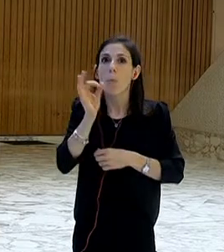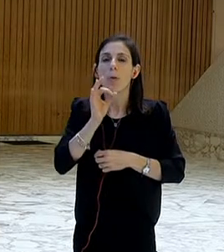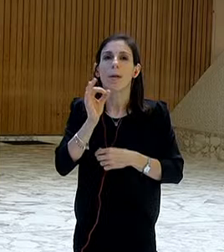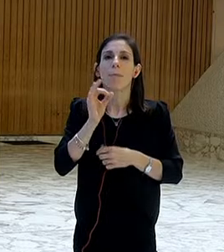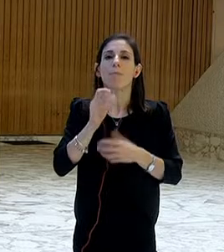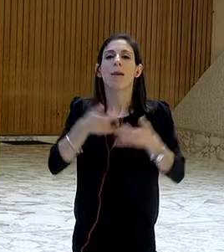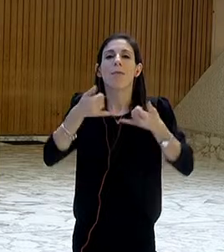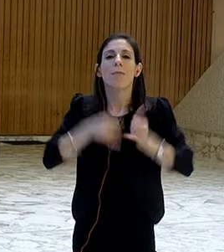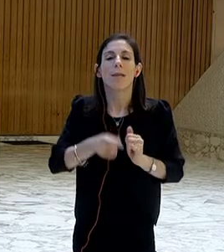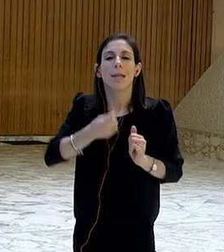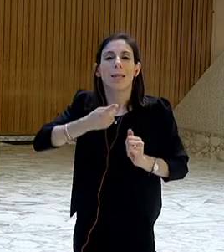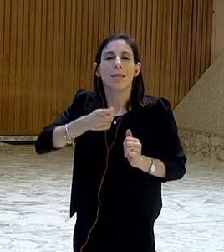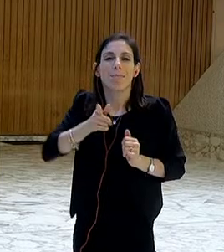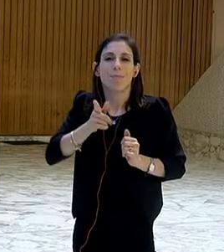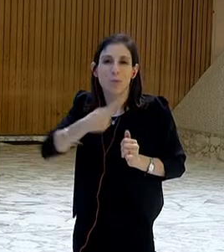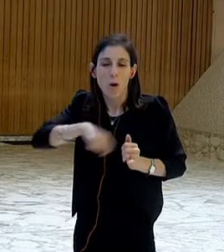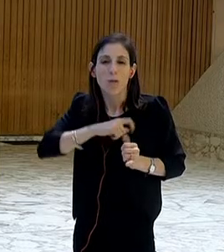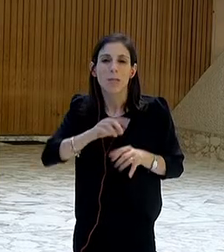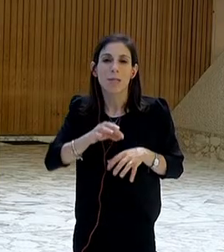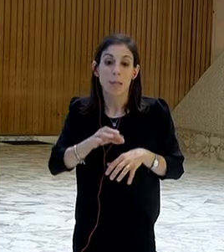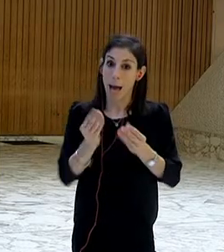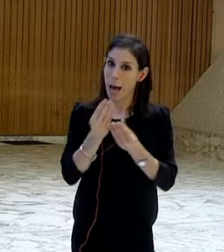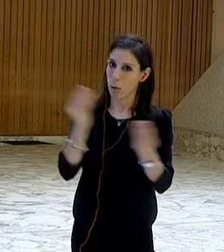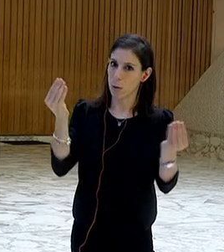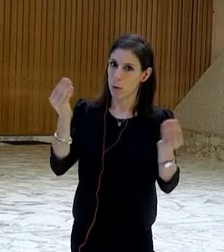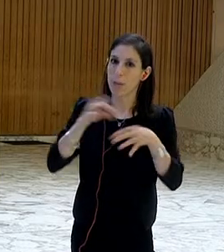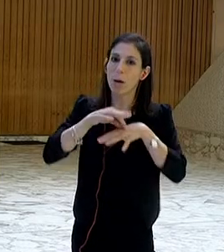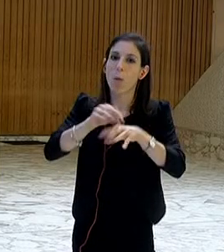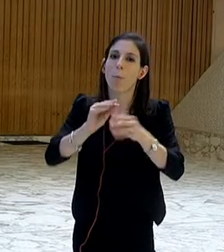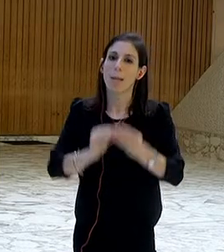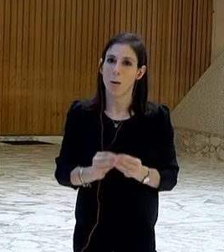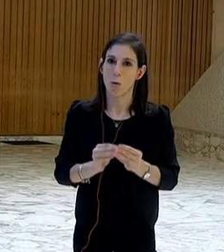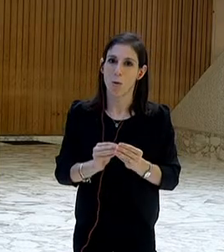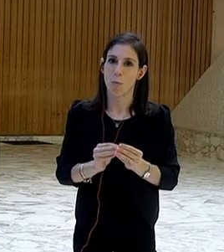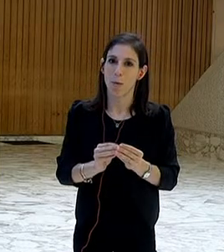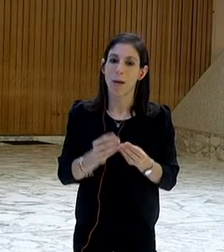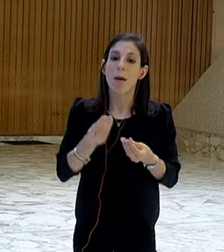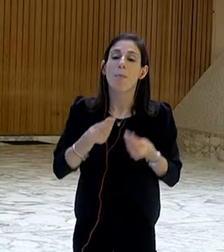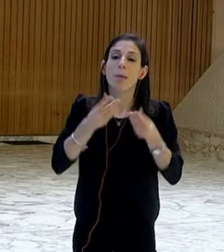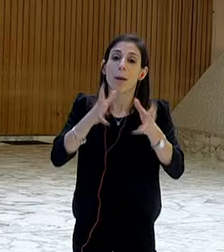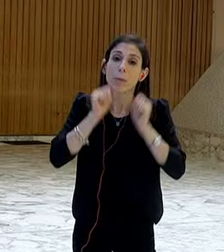dans leur adolescence et la vivre avec eux comme un moment de grâce.